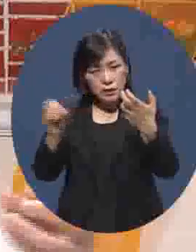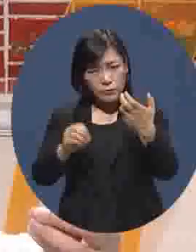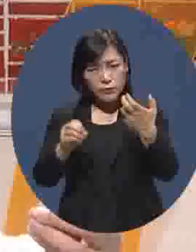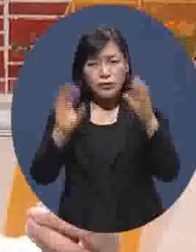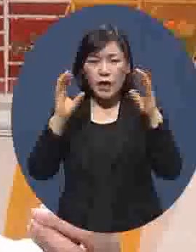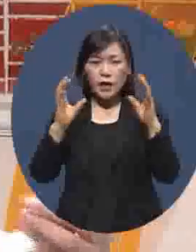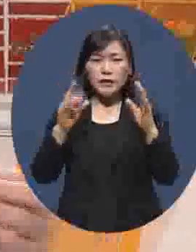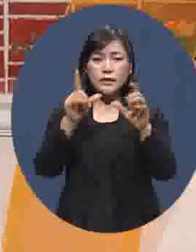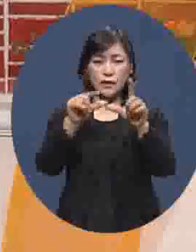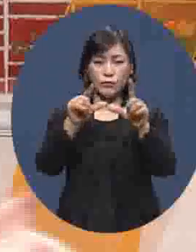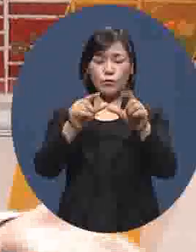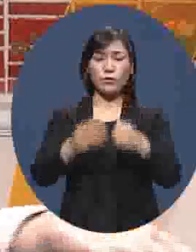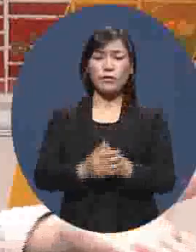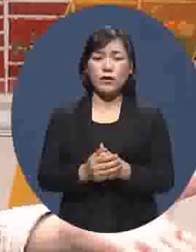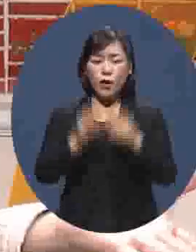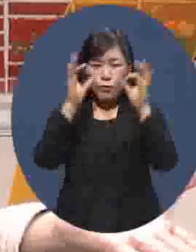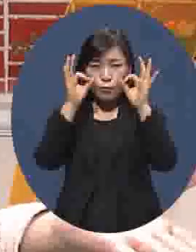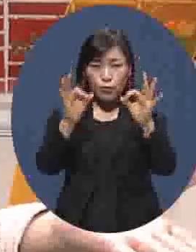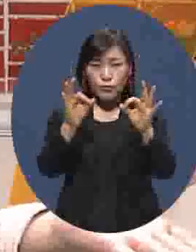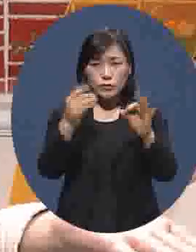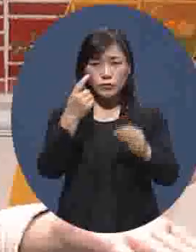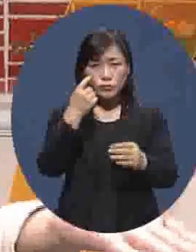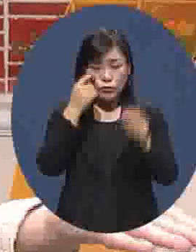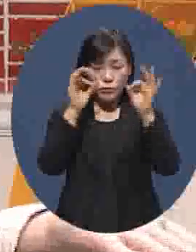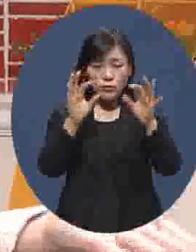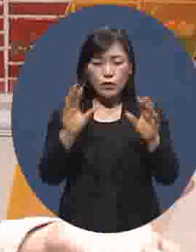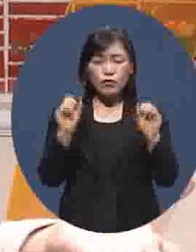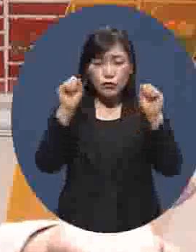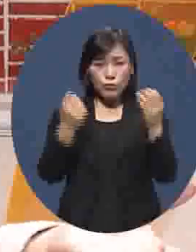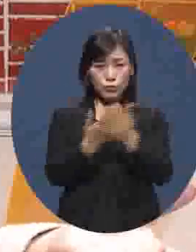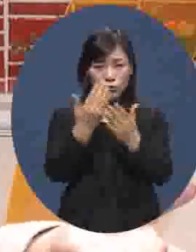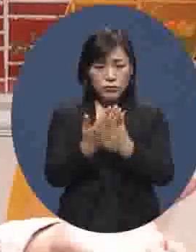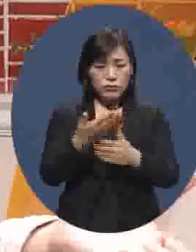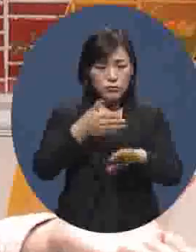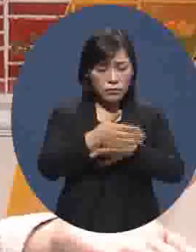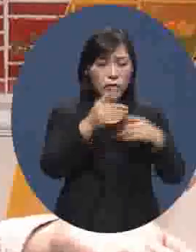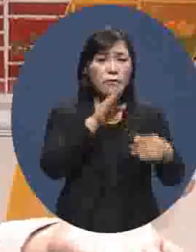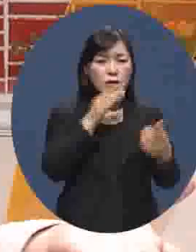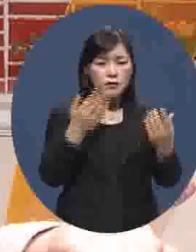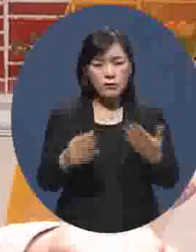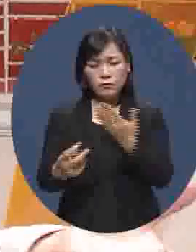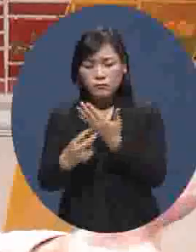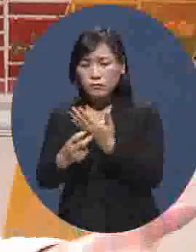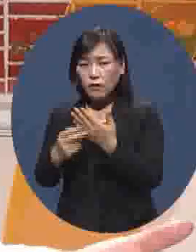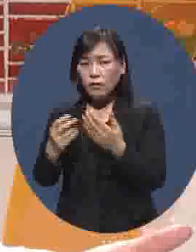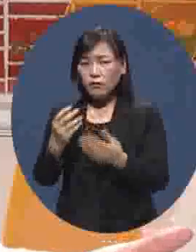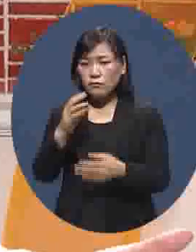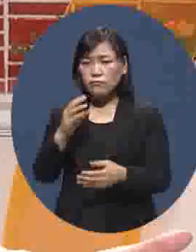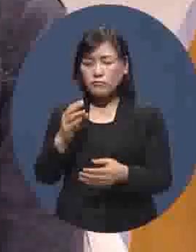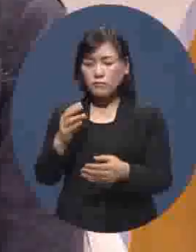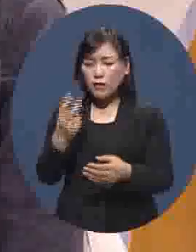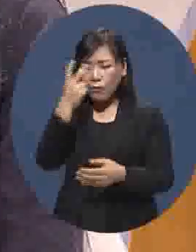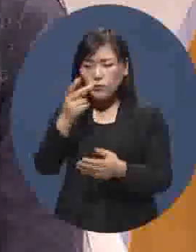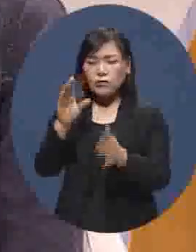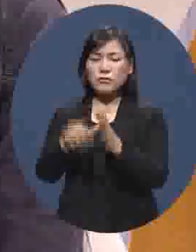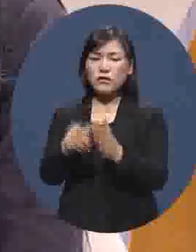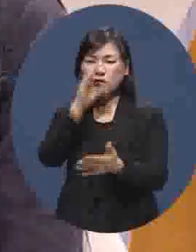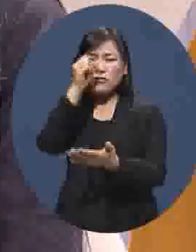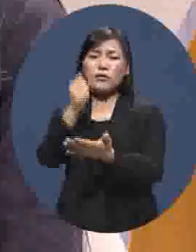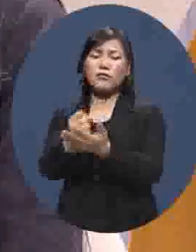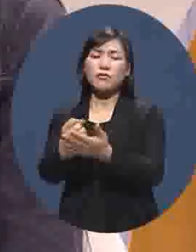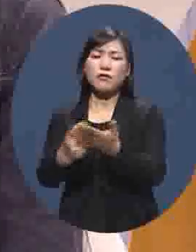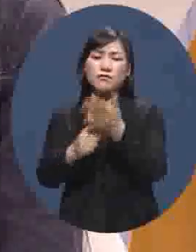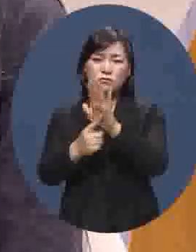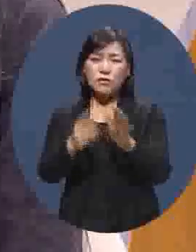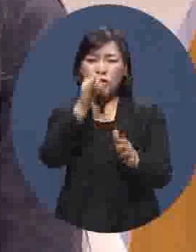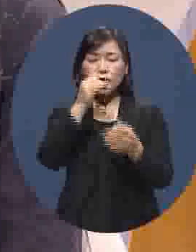70%의 애들은 보이는 증상으로는 운동 발달이 느린데 실질적으로 의학적인 검사를 했을 땐 정상으로 나온다는 거죠. 그러니까